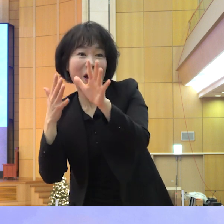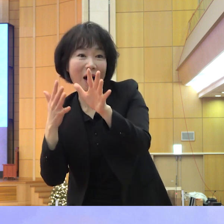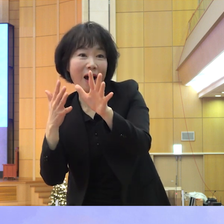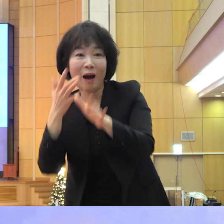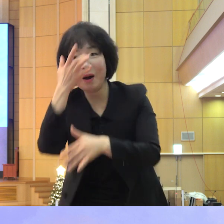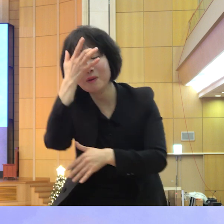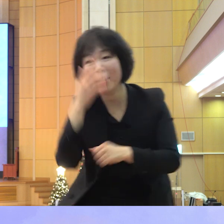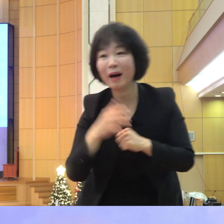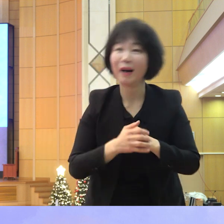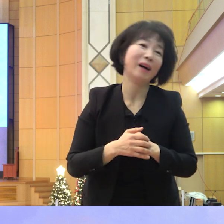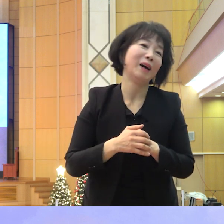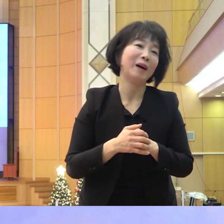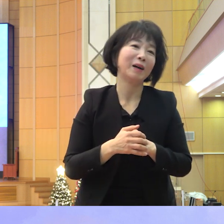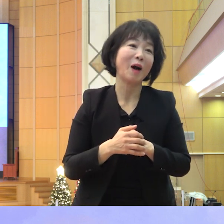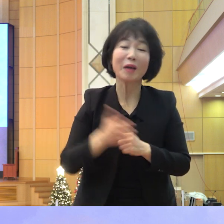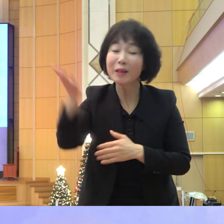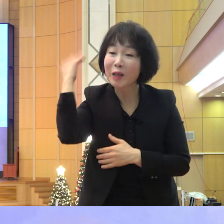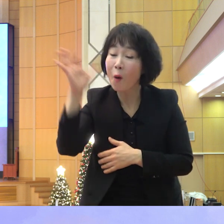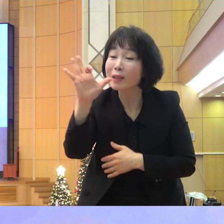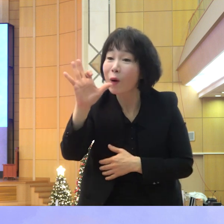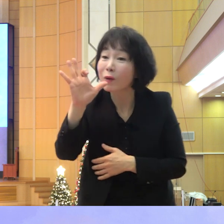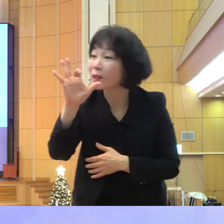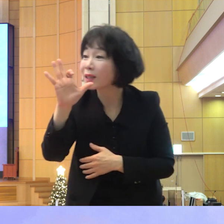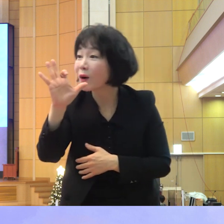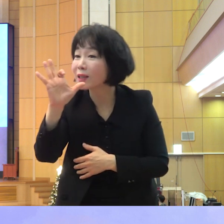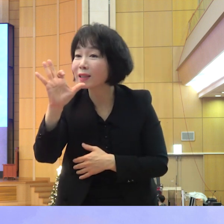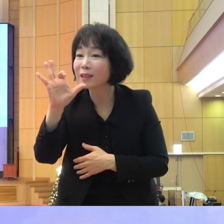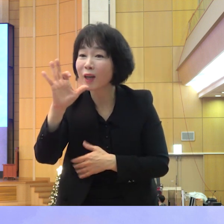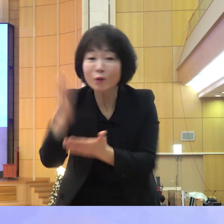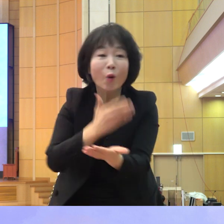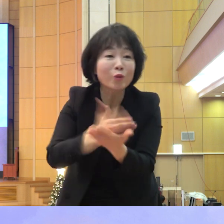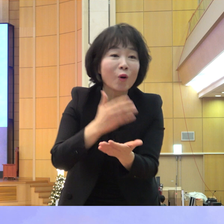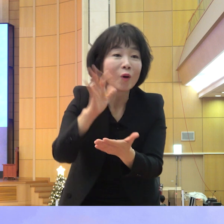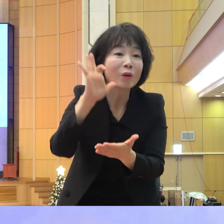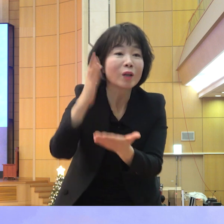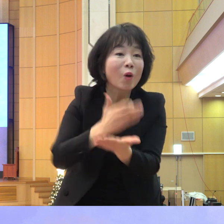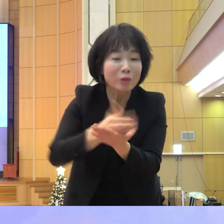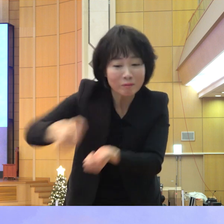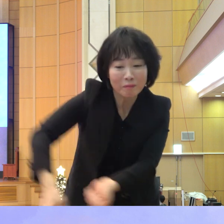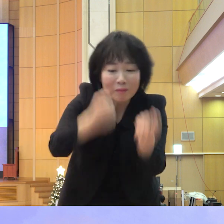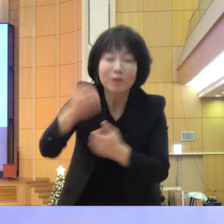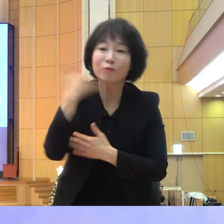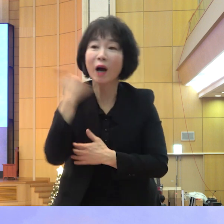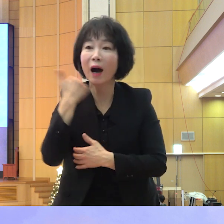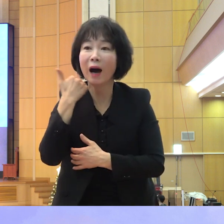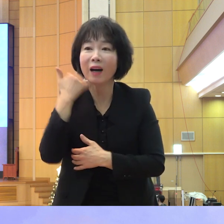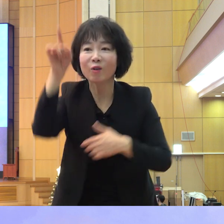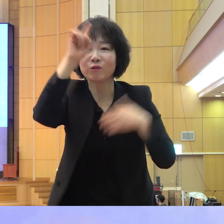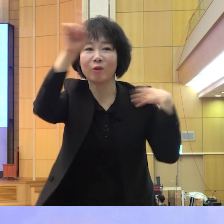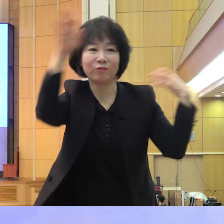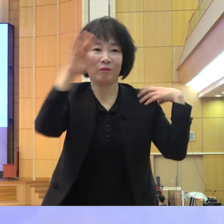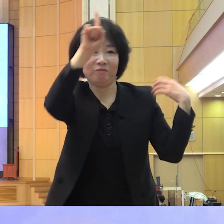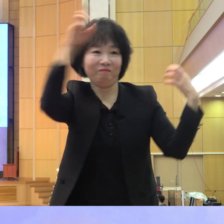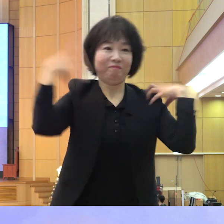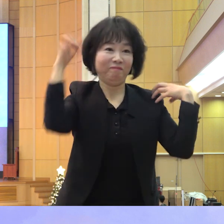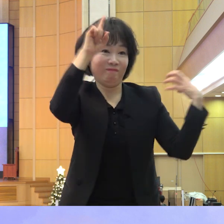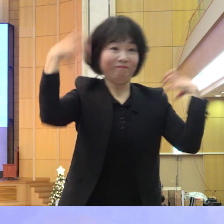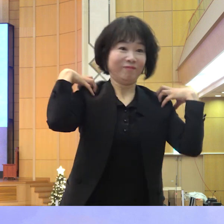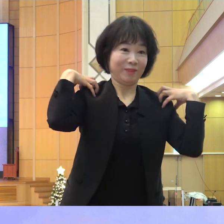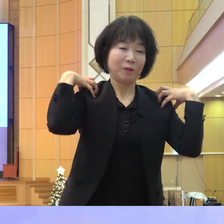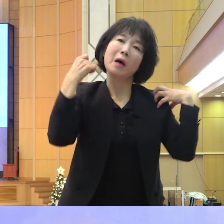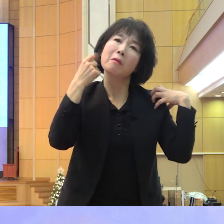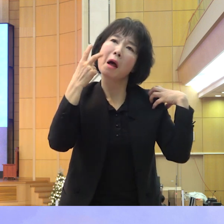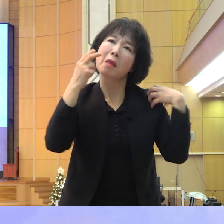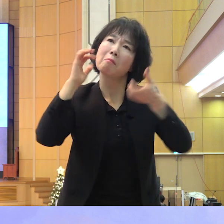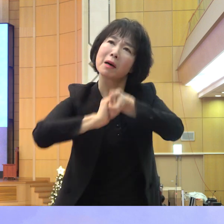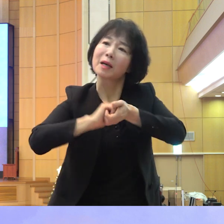반장이 있더라고, 반장. 그 차가 오면은 반장은 파란 모자에다가